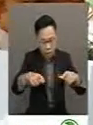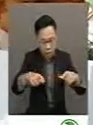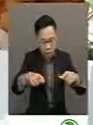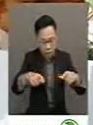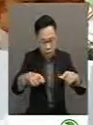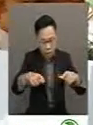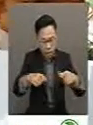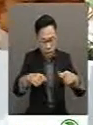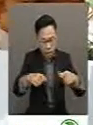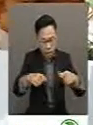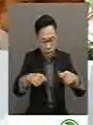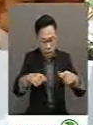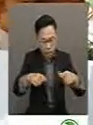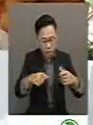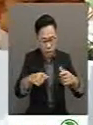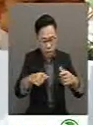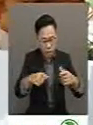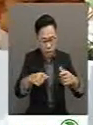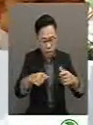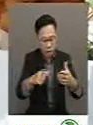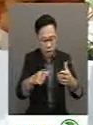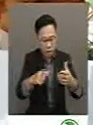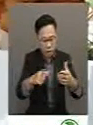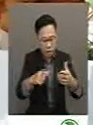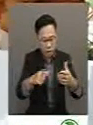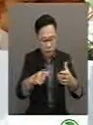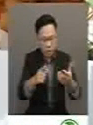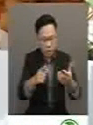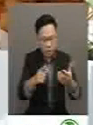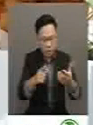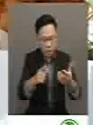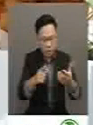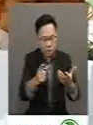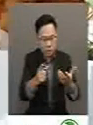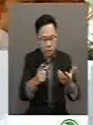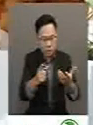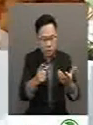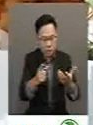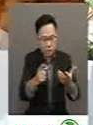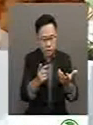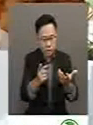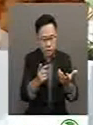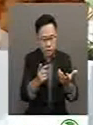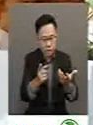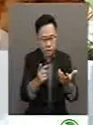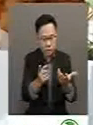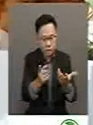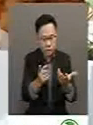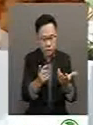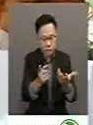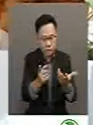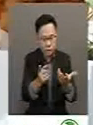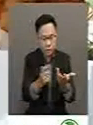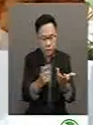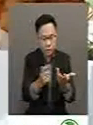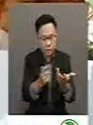รูปพบมีเพียงแค่4รูปเท่านั้นค่ะที่เป็นพระลูกวัดของพระธรรมกายค่ะขณะที่เมื่อวานนี้มีพระสงฆ์เข้าตรวจใบสุทธิส